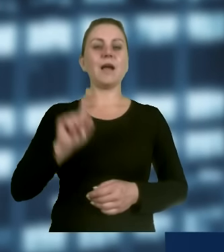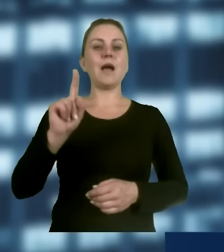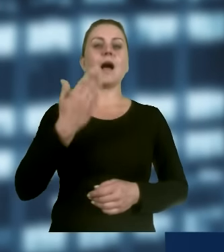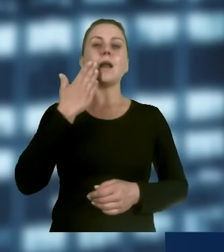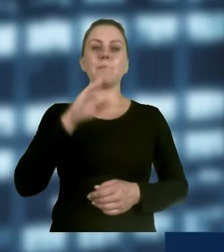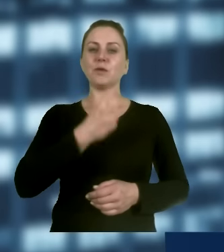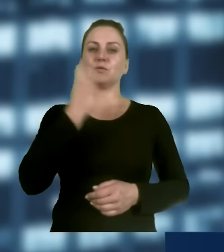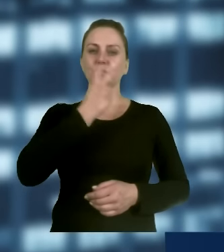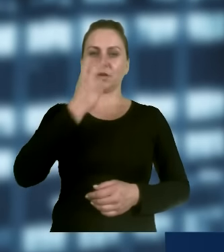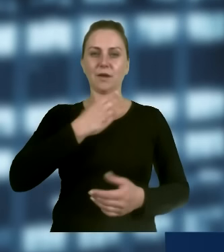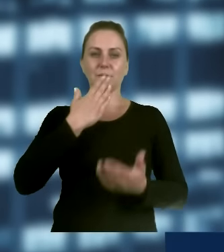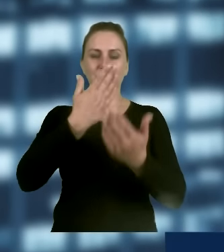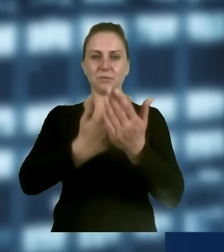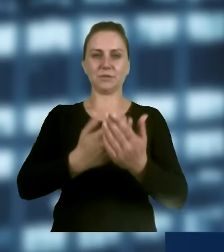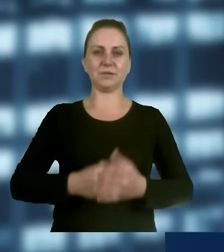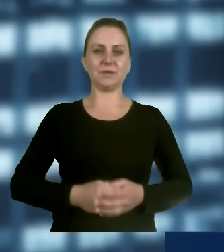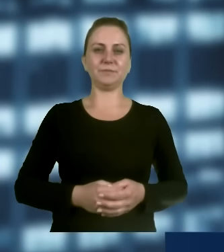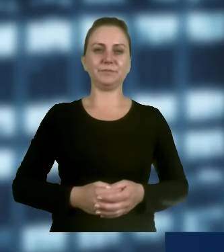propozycją dotyczącą